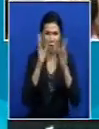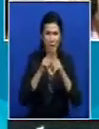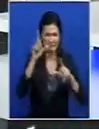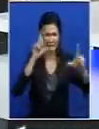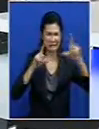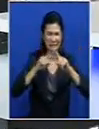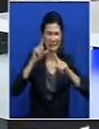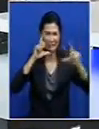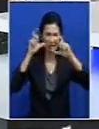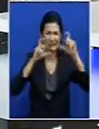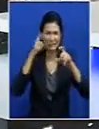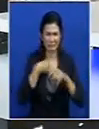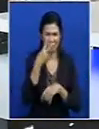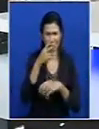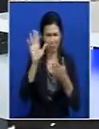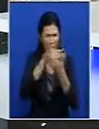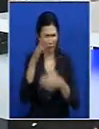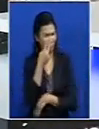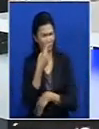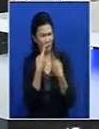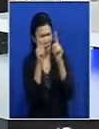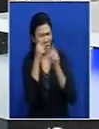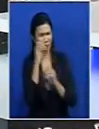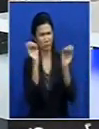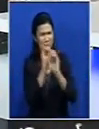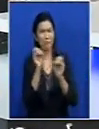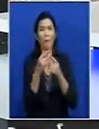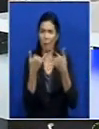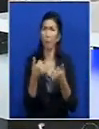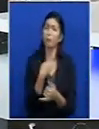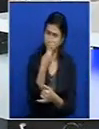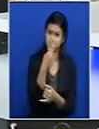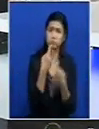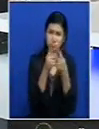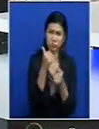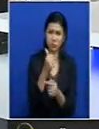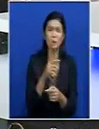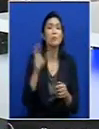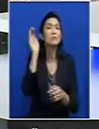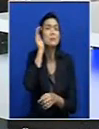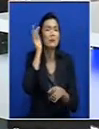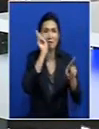งท่าทางต่างๆต่างชาติบอกว่าไม่เคยพบเห็นมาก่อนก็ถือว่าเป็นเหตุการณ์ที่น่าสนใจนะครับ ก็แล้วแต่ความ